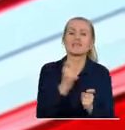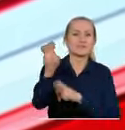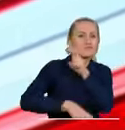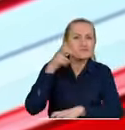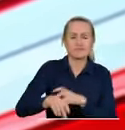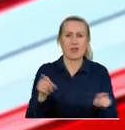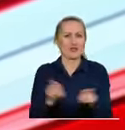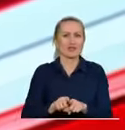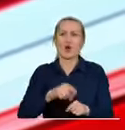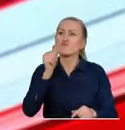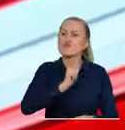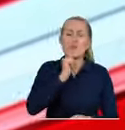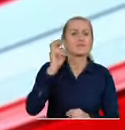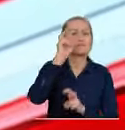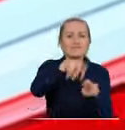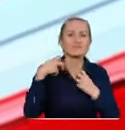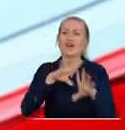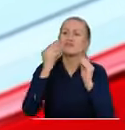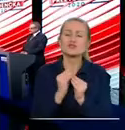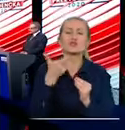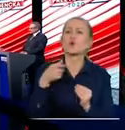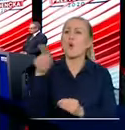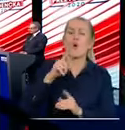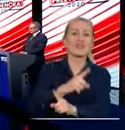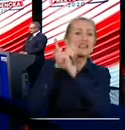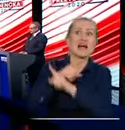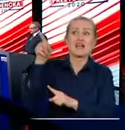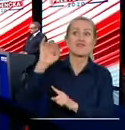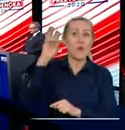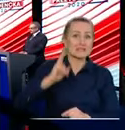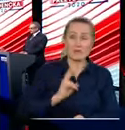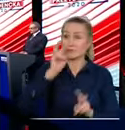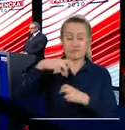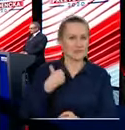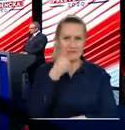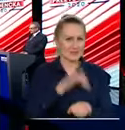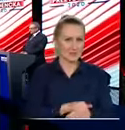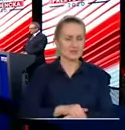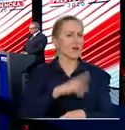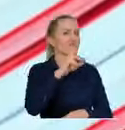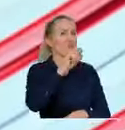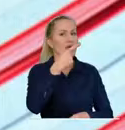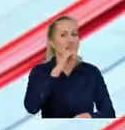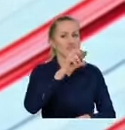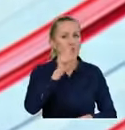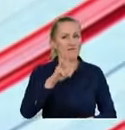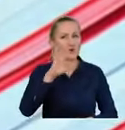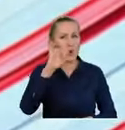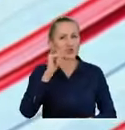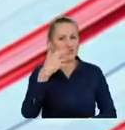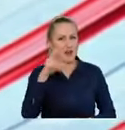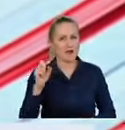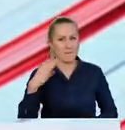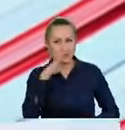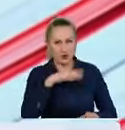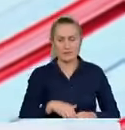próbę zawłaszczenia wszystkich niezależnych instytucji. Dziękuję. Władysław Kosiniak-Kamysz. Drodzy państwo, dla mnie